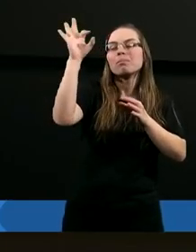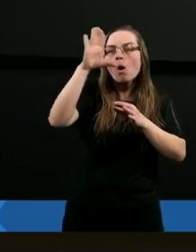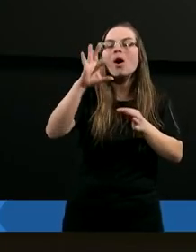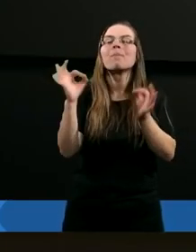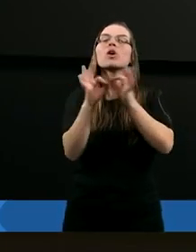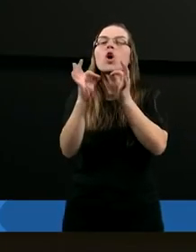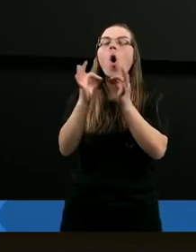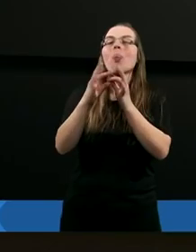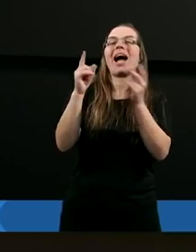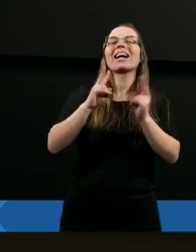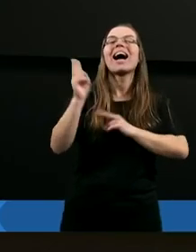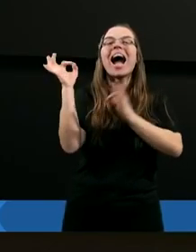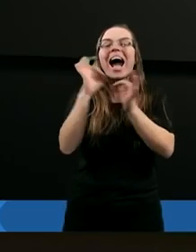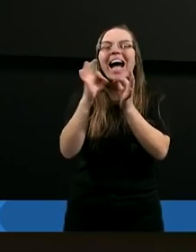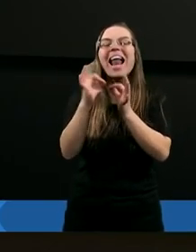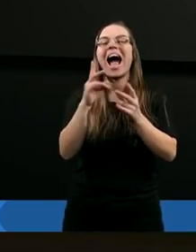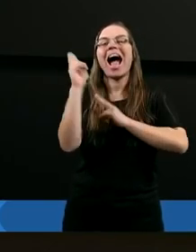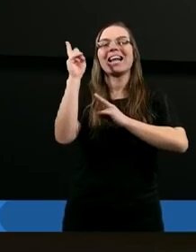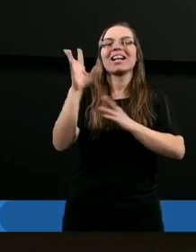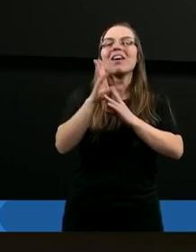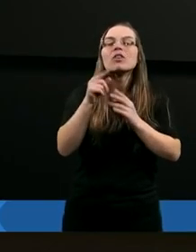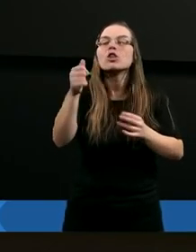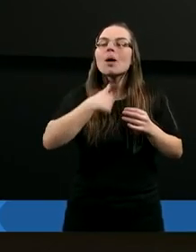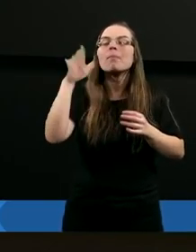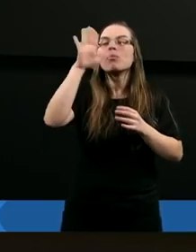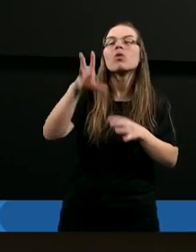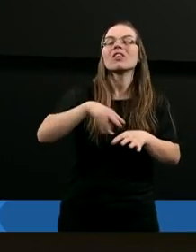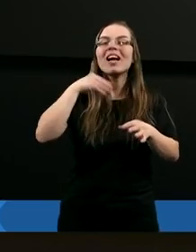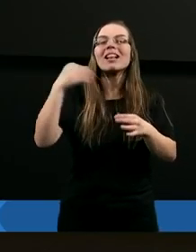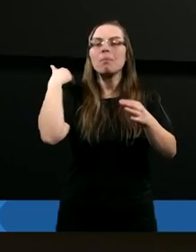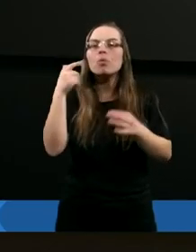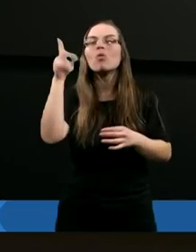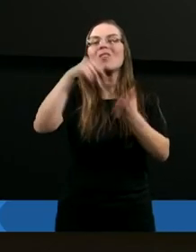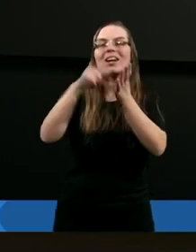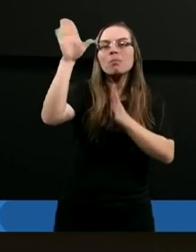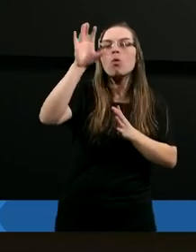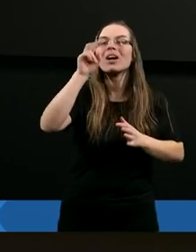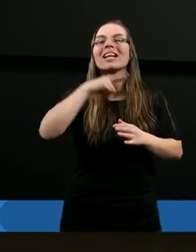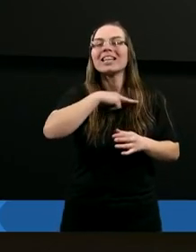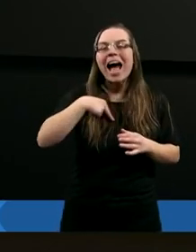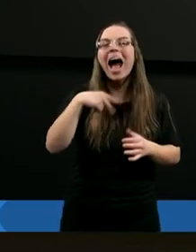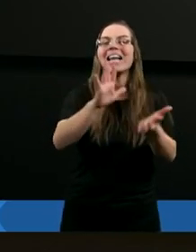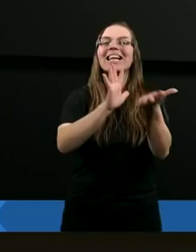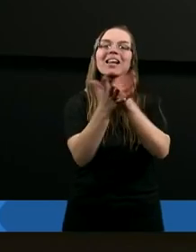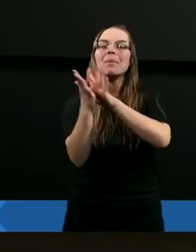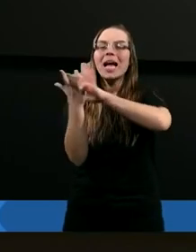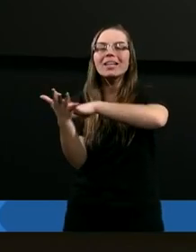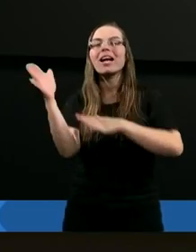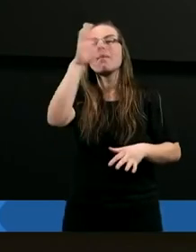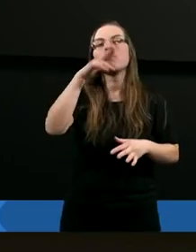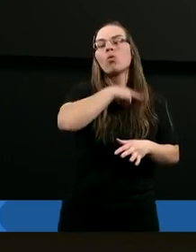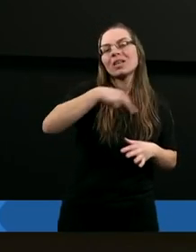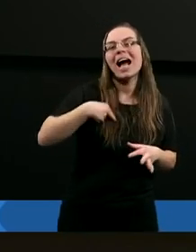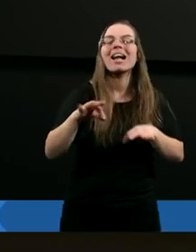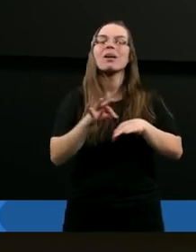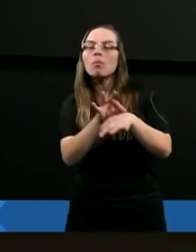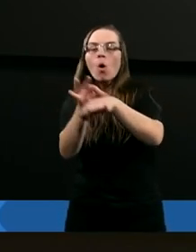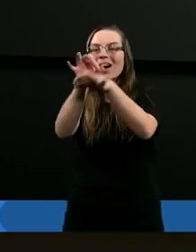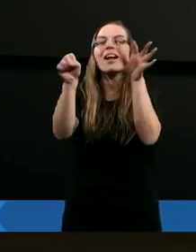prawda? Żeby ta świętość się udzielała. I Bóg nas kształtuje, Bóg nas zmienia, Bóg nas